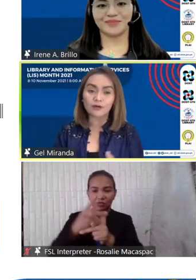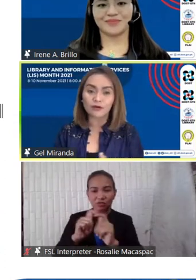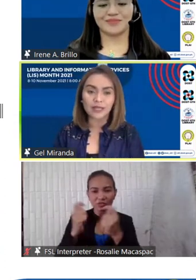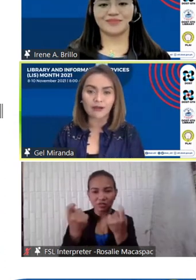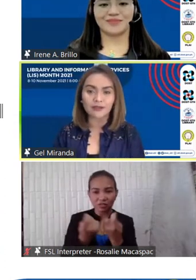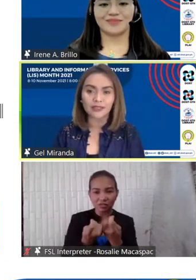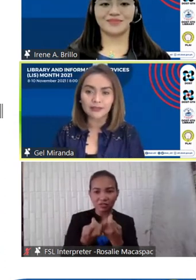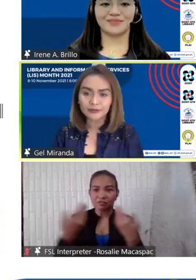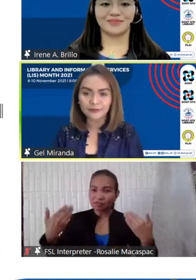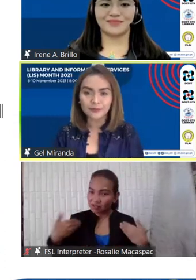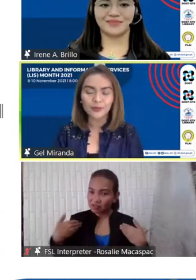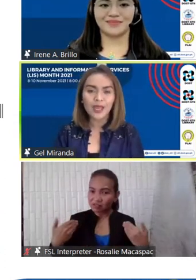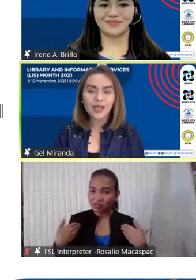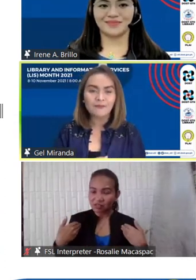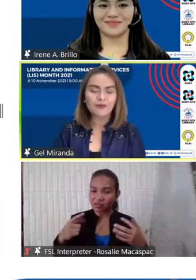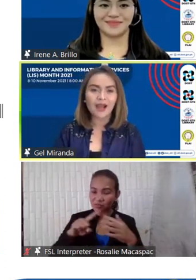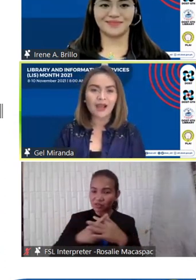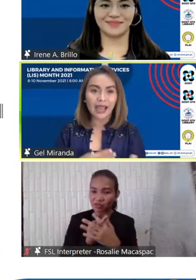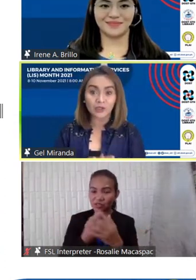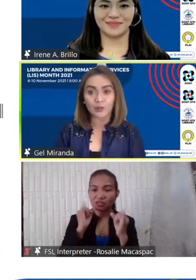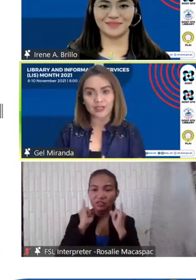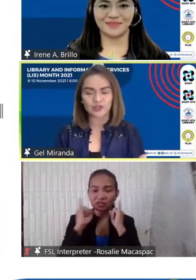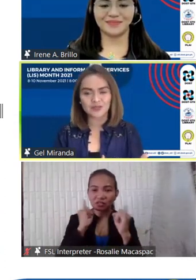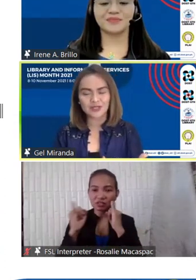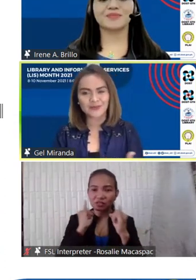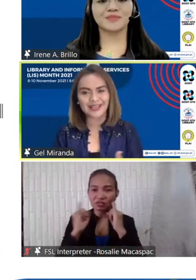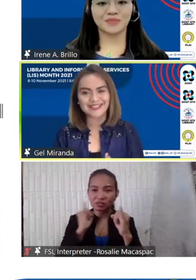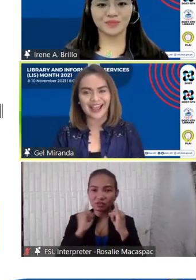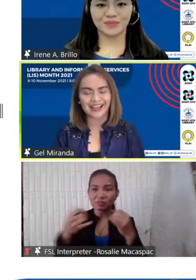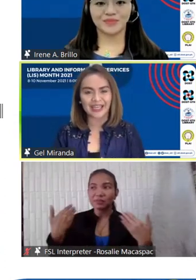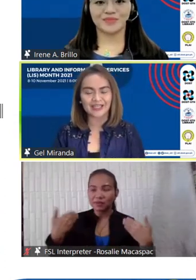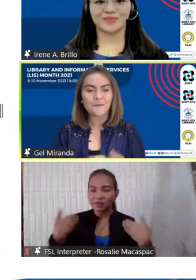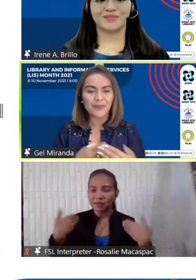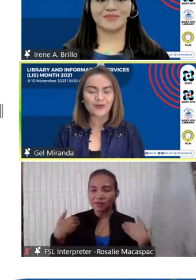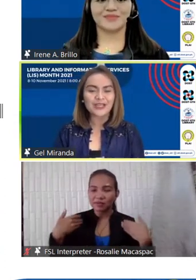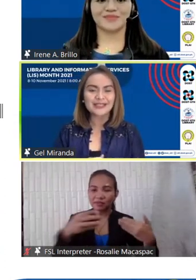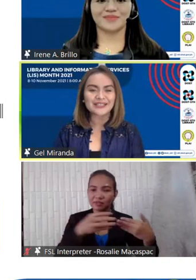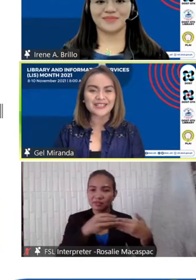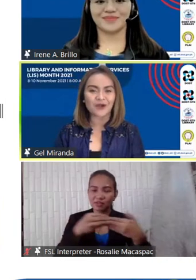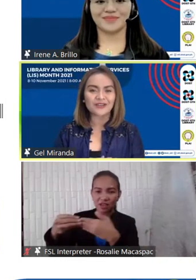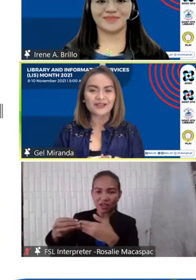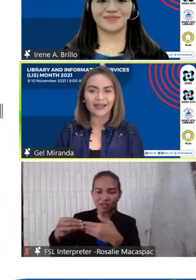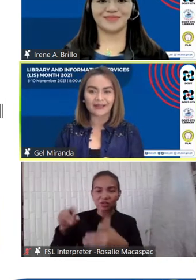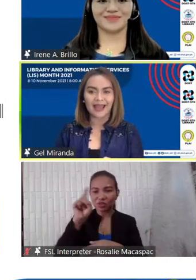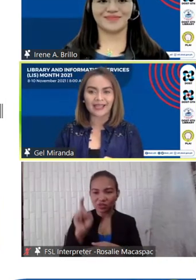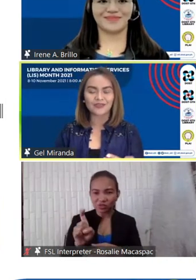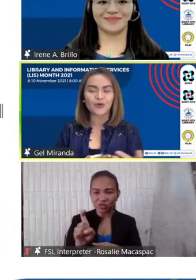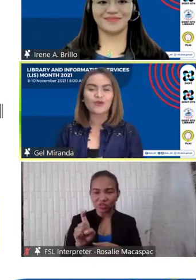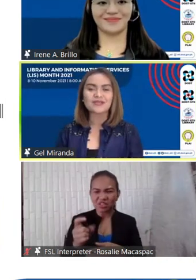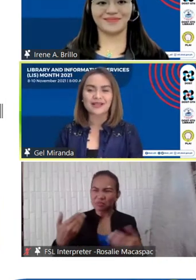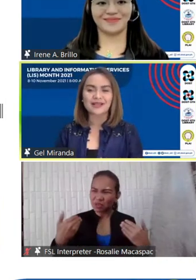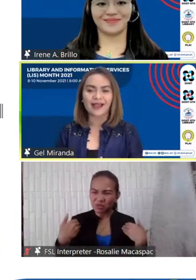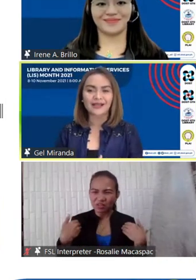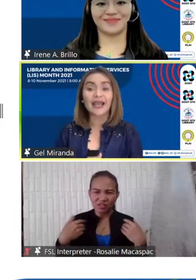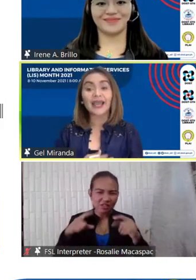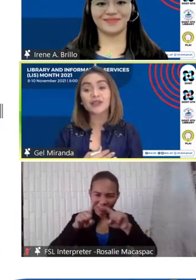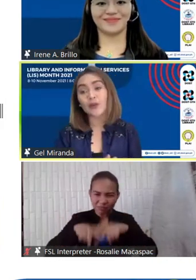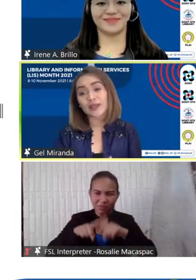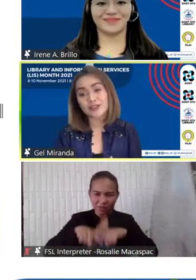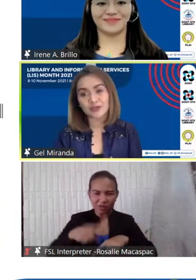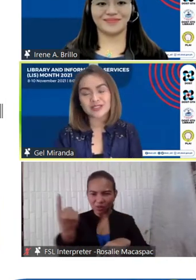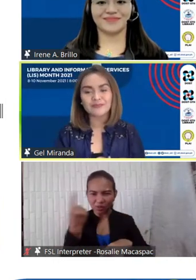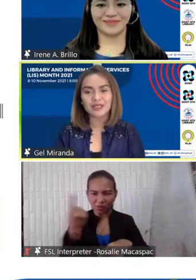na kung magkukondak ako ng interview, meron mga guide questions binibigay sa akin. Pero hindi kasi ako nagre-rely doon sa